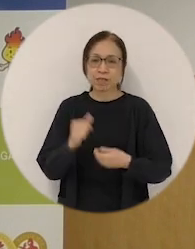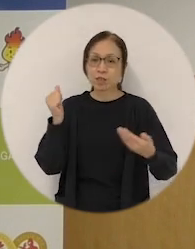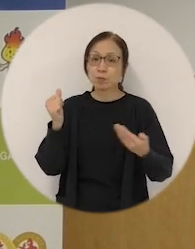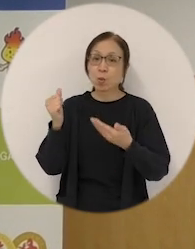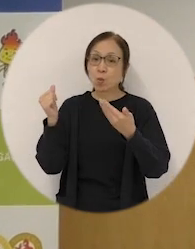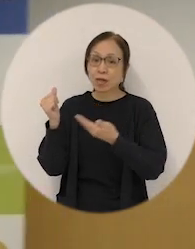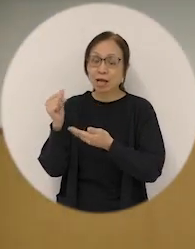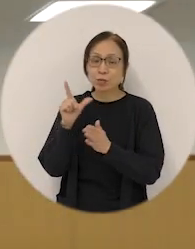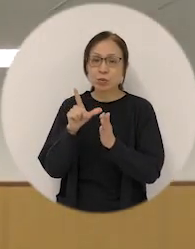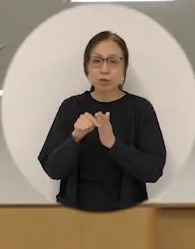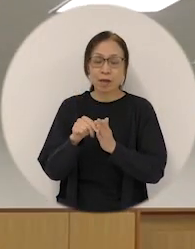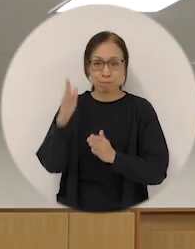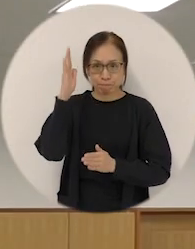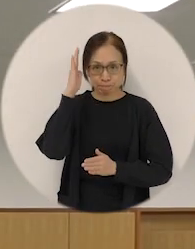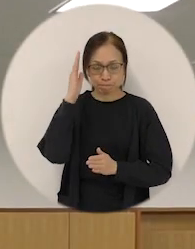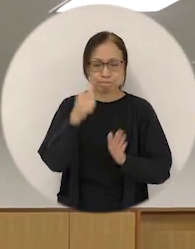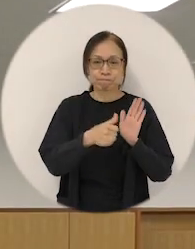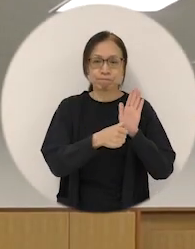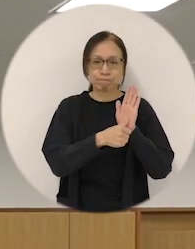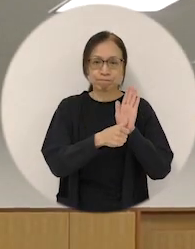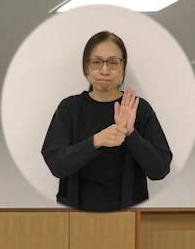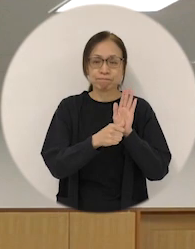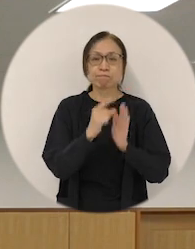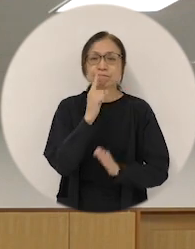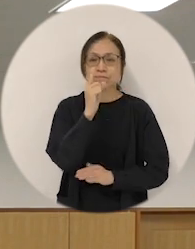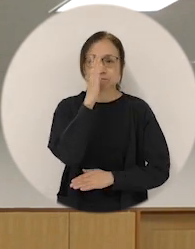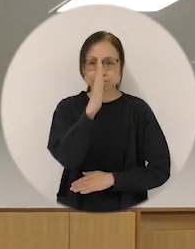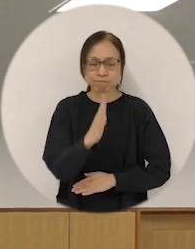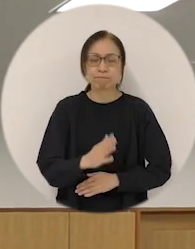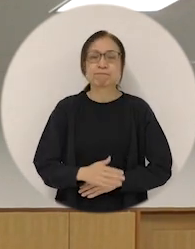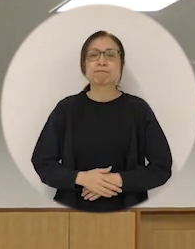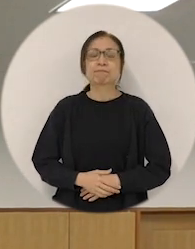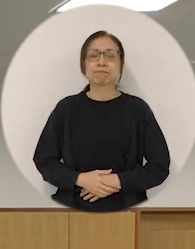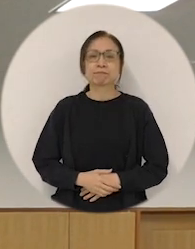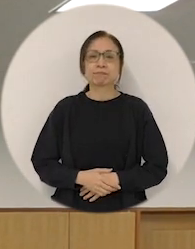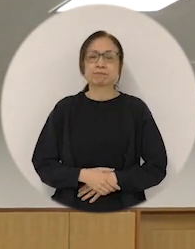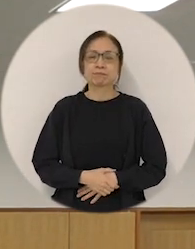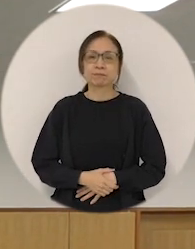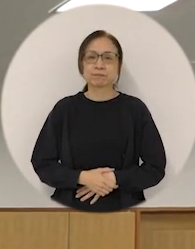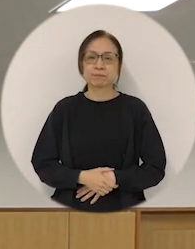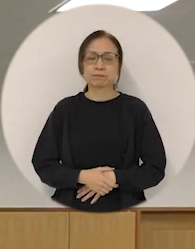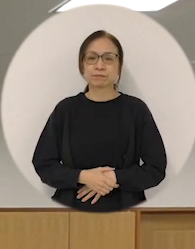は、挙手をしていただきまして、報道機関名と氏名を述べてからお願いいたします。